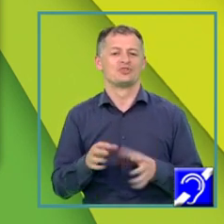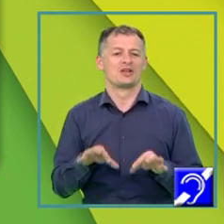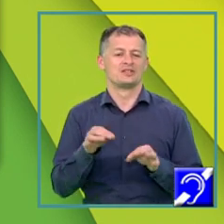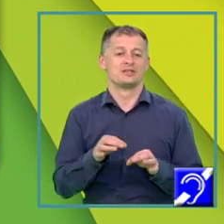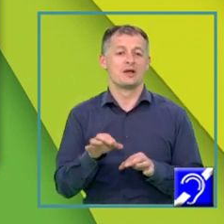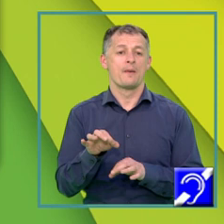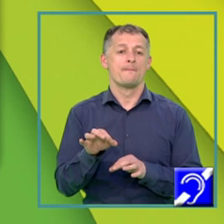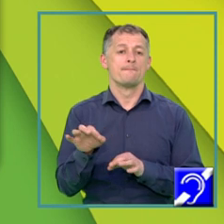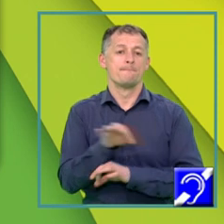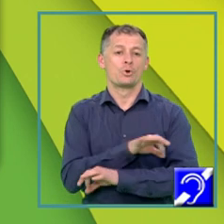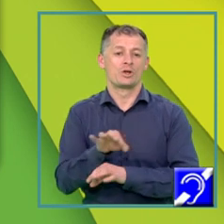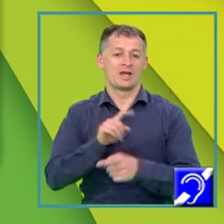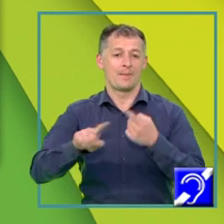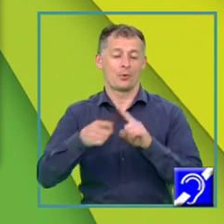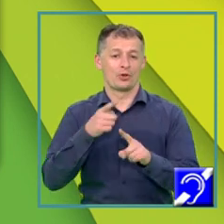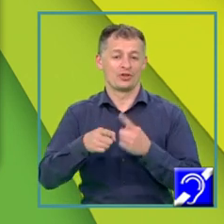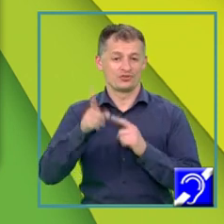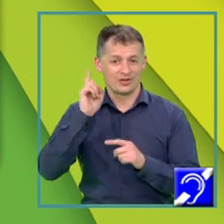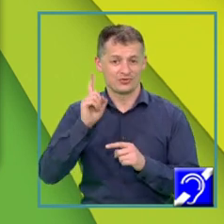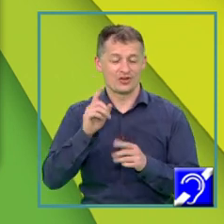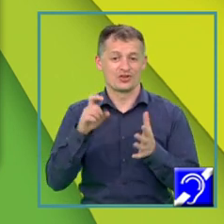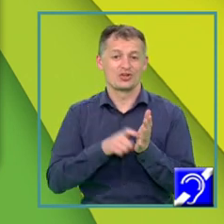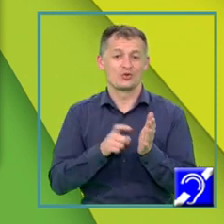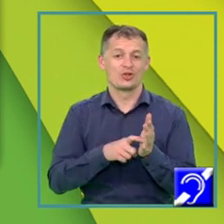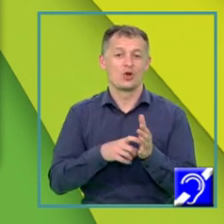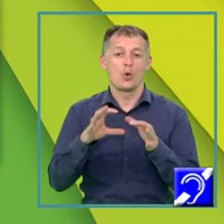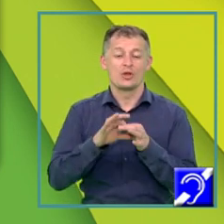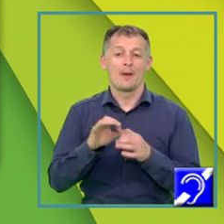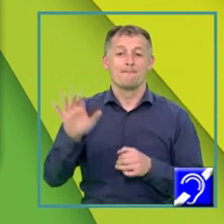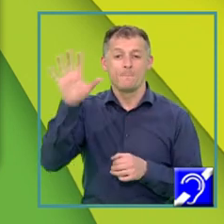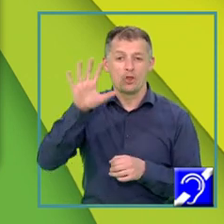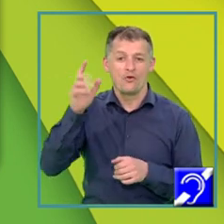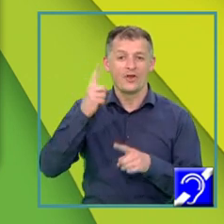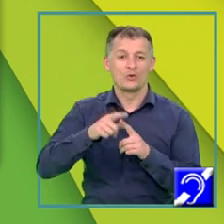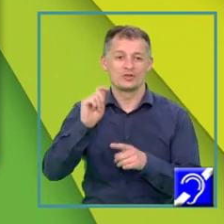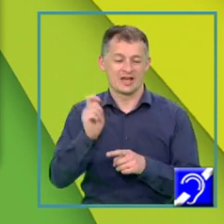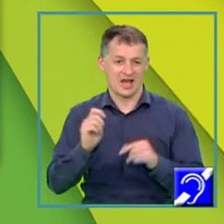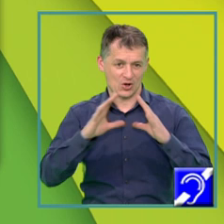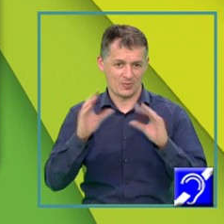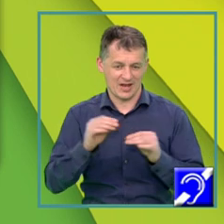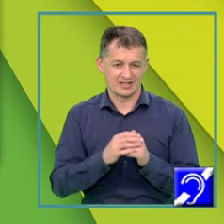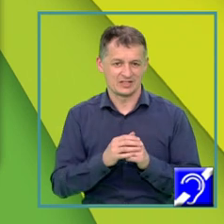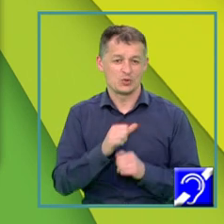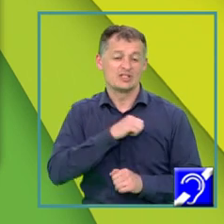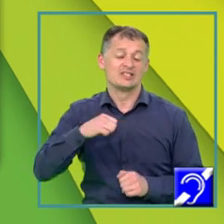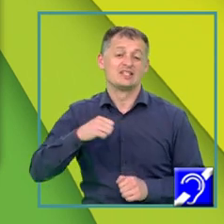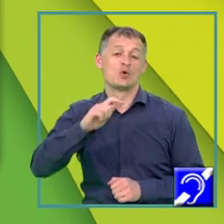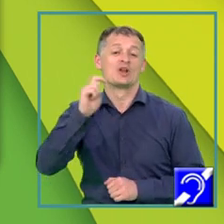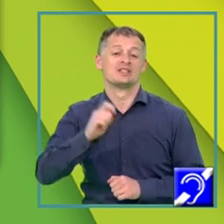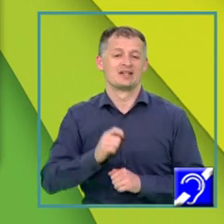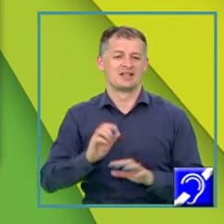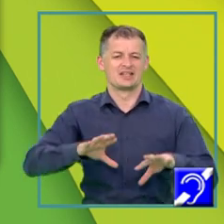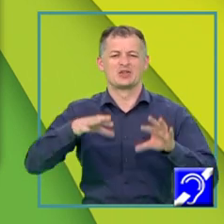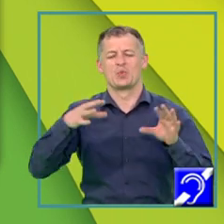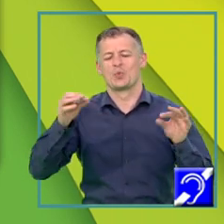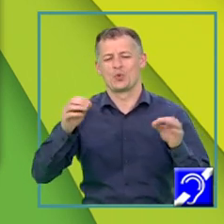politice pașoptiste au cerut unirea Moldovei cu țara românească într-un singur stat. Să știți că se găsesc în foarte multe dintre proiectele pașoptiste.